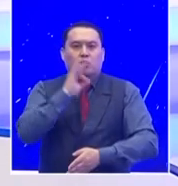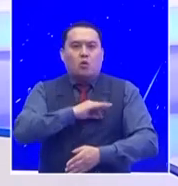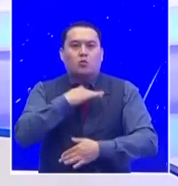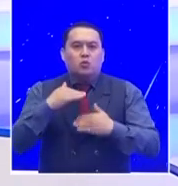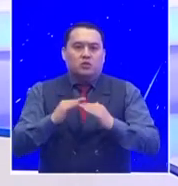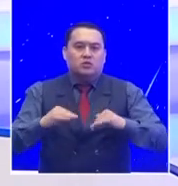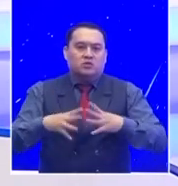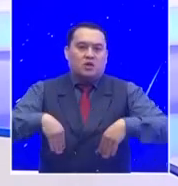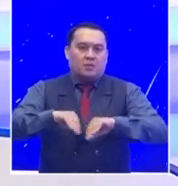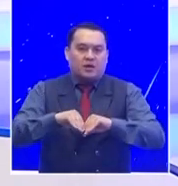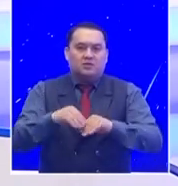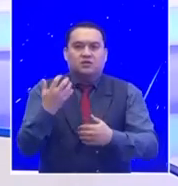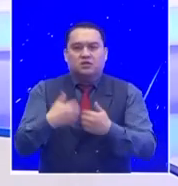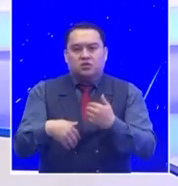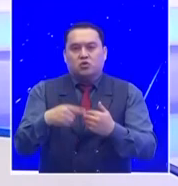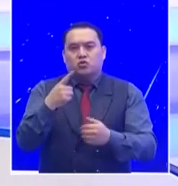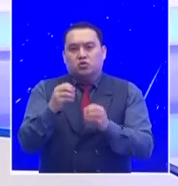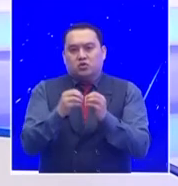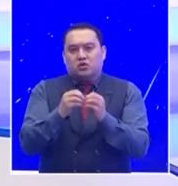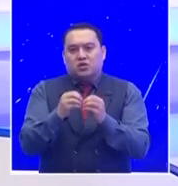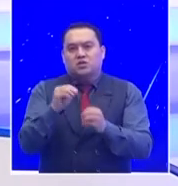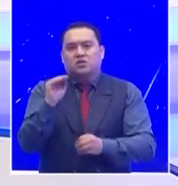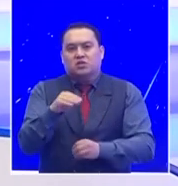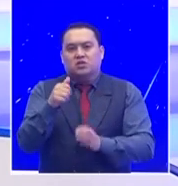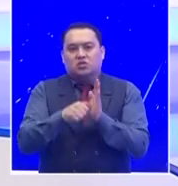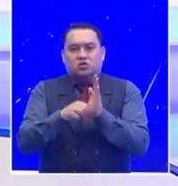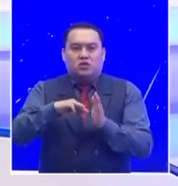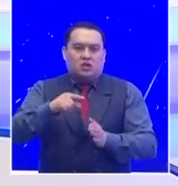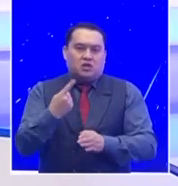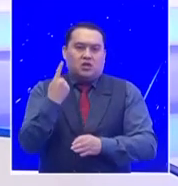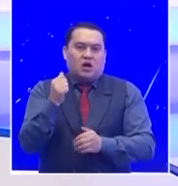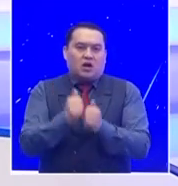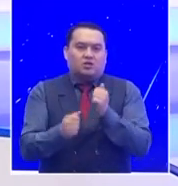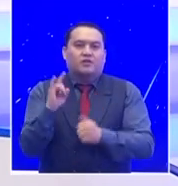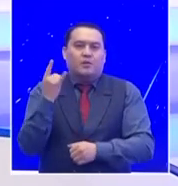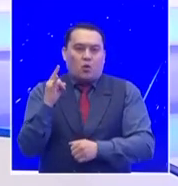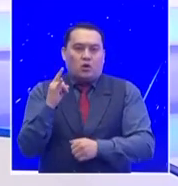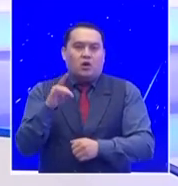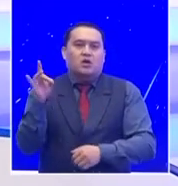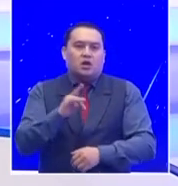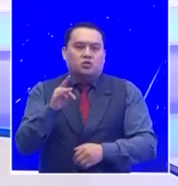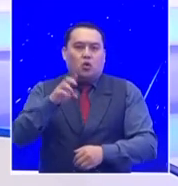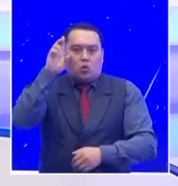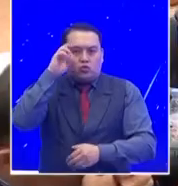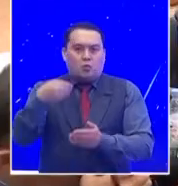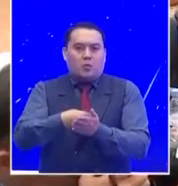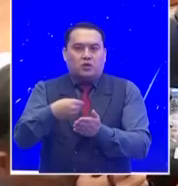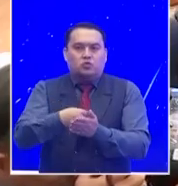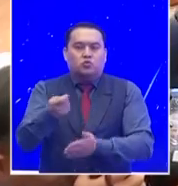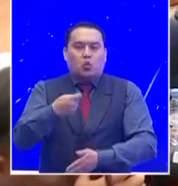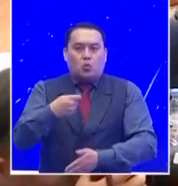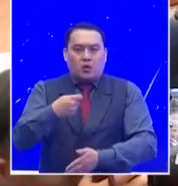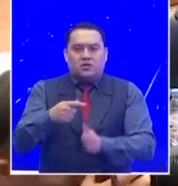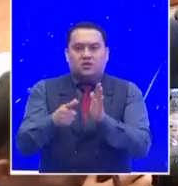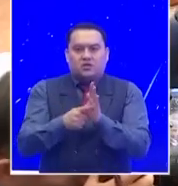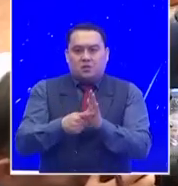многодетных семей. В среднем оно составляет около 10 600 тенге на каждого ребенка. Размер госпособия для семей, имеющих